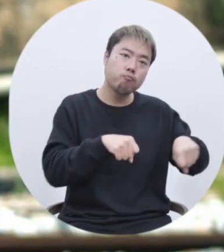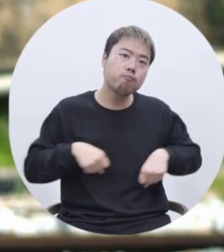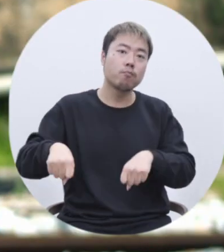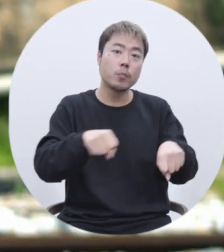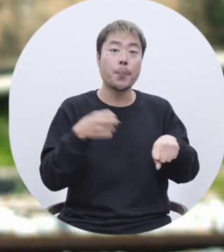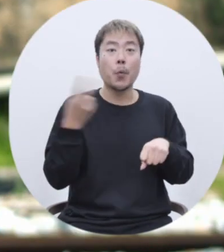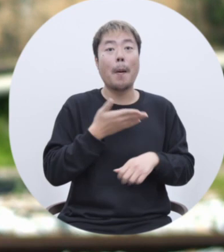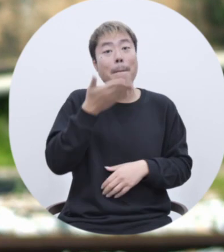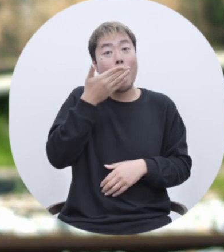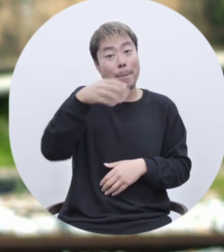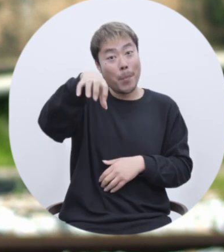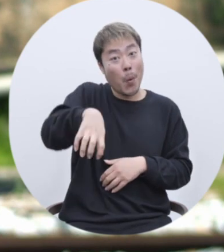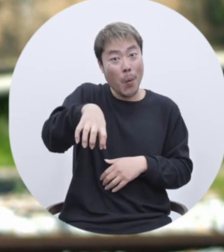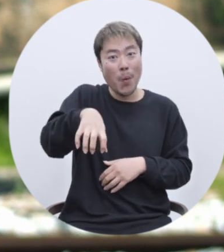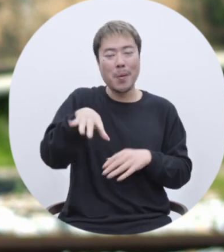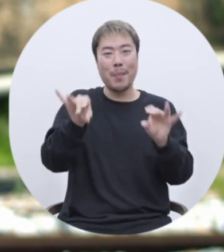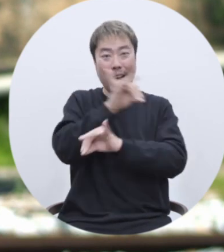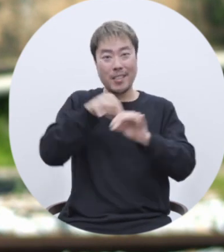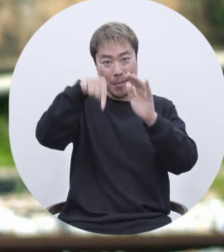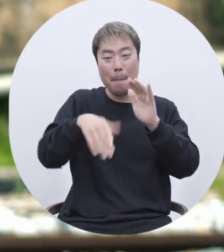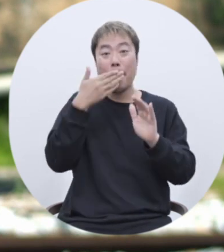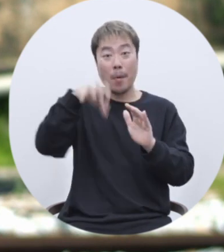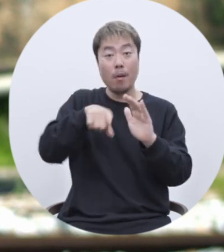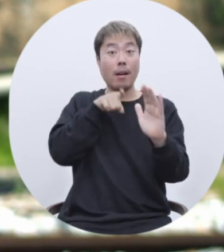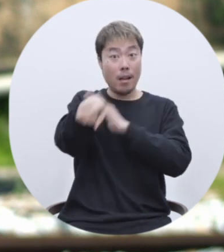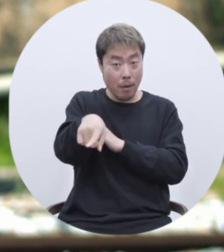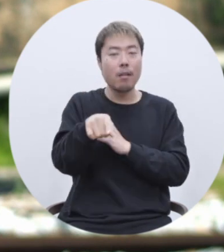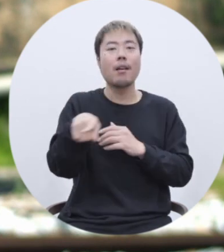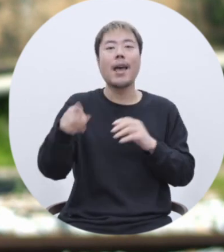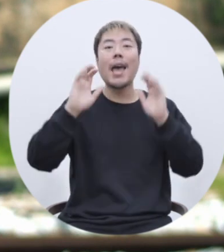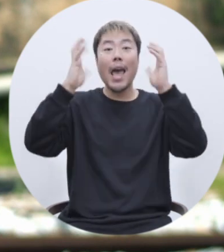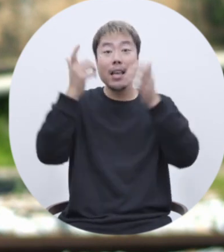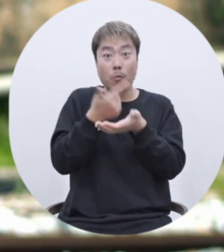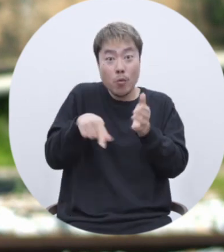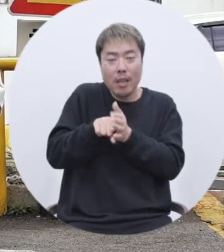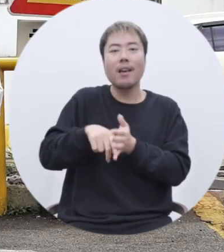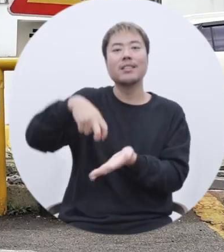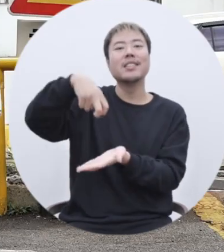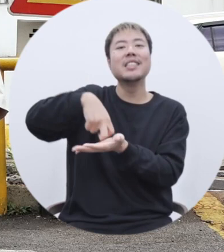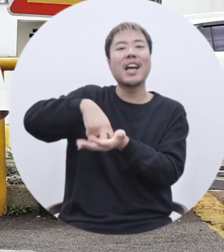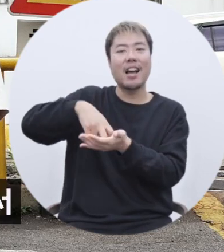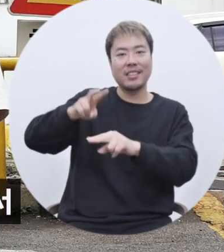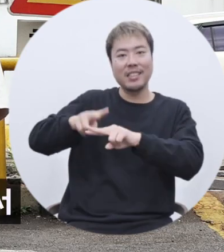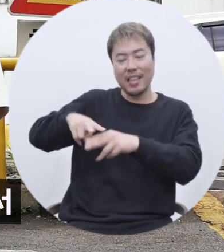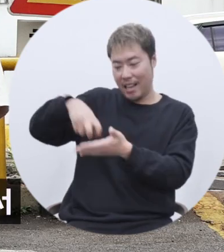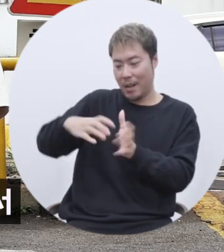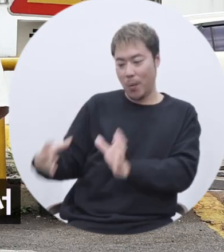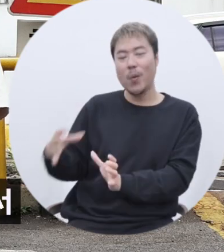좋고, 또 그 식당 같은 경우 가도 아기 의자가 다 준비되어 있어요.